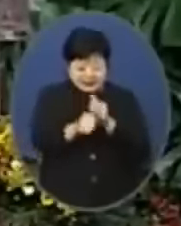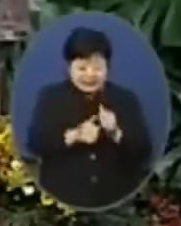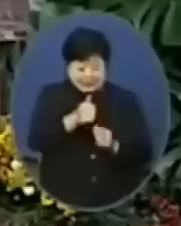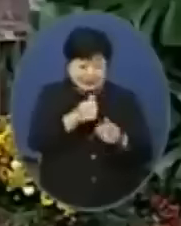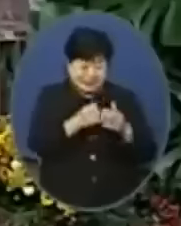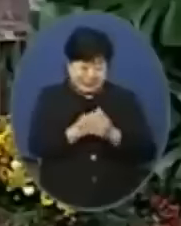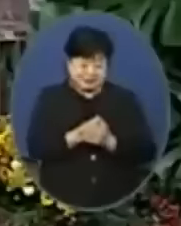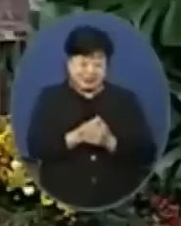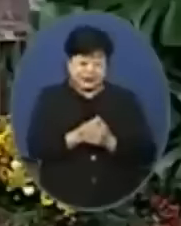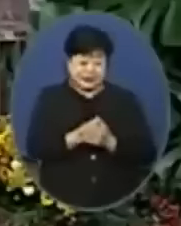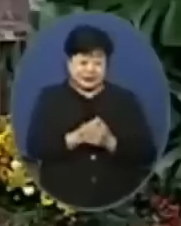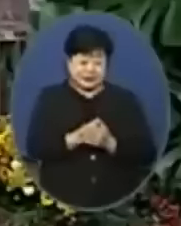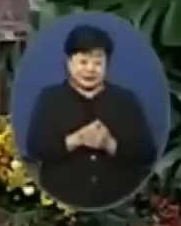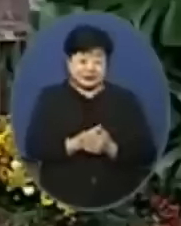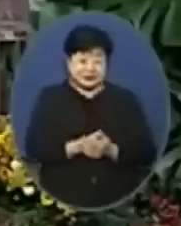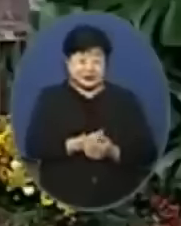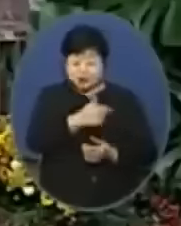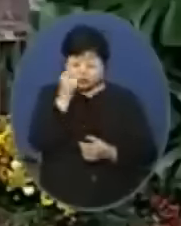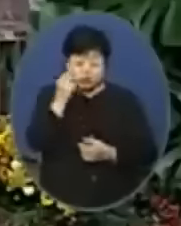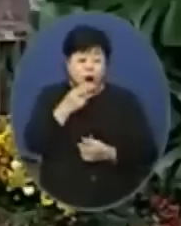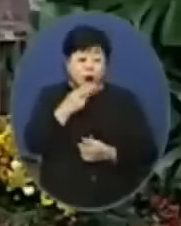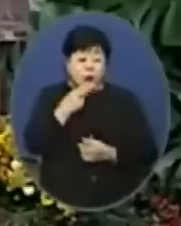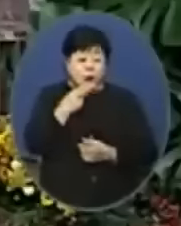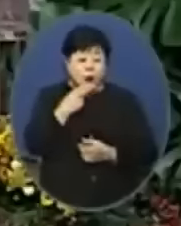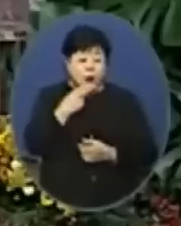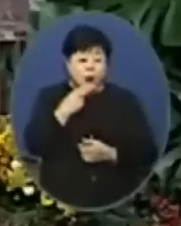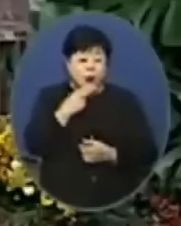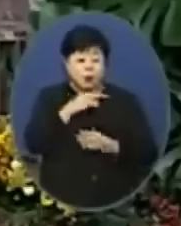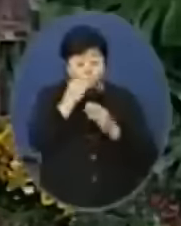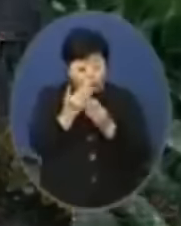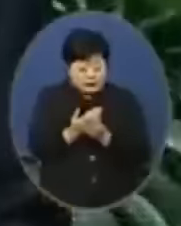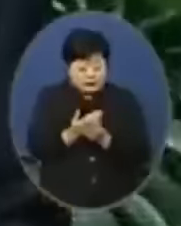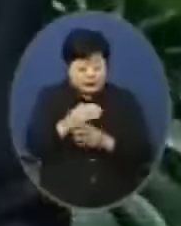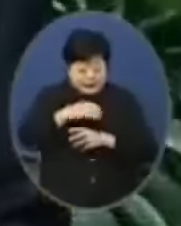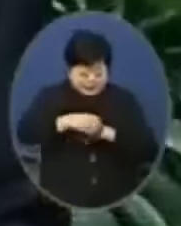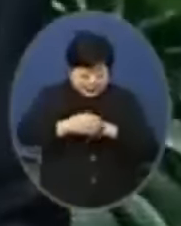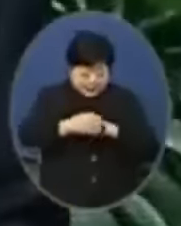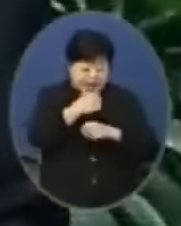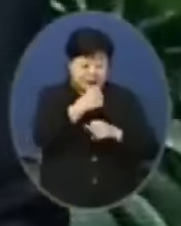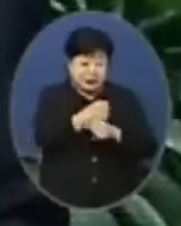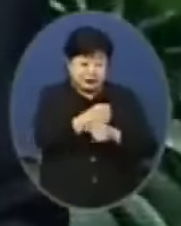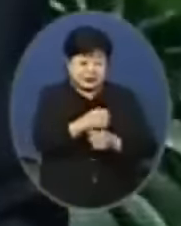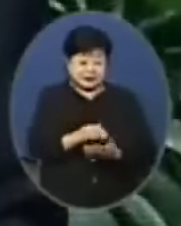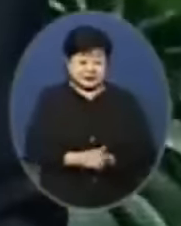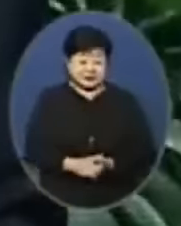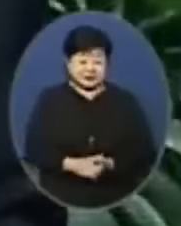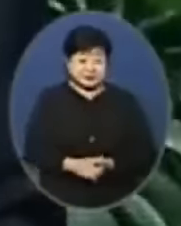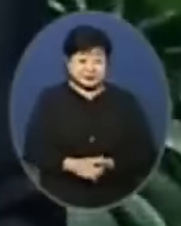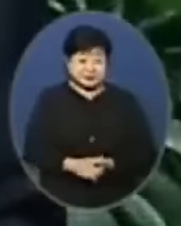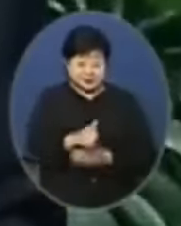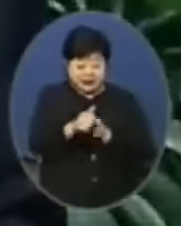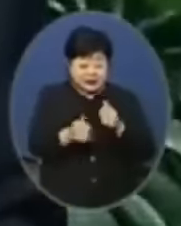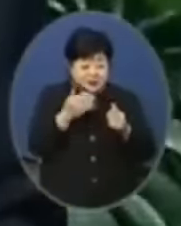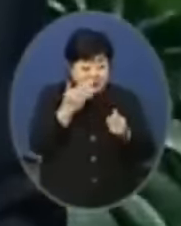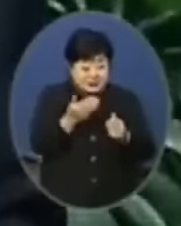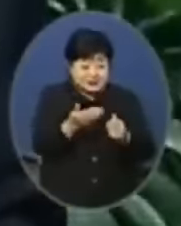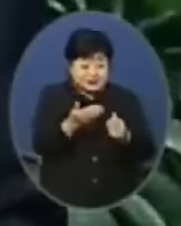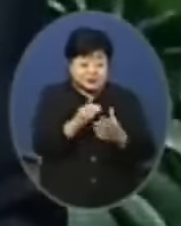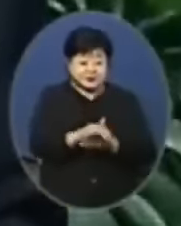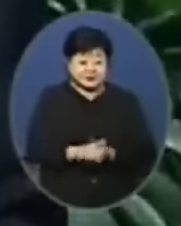때문에 모자람이 없이 부족함이 없이 완전한 세계를 지으신 것입니다. 하나님께서는